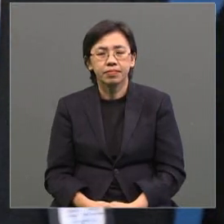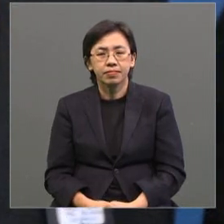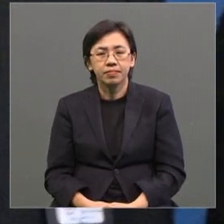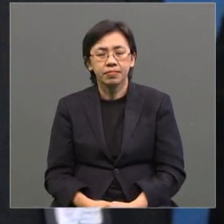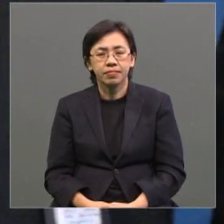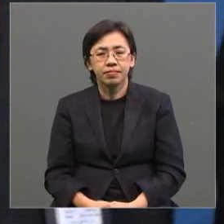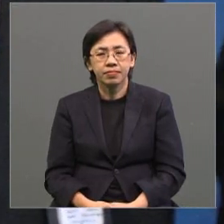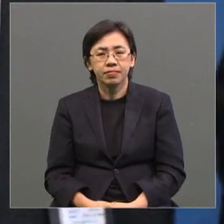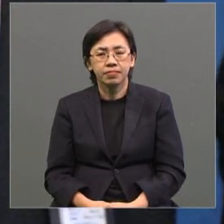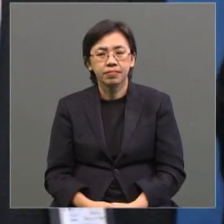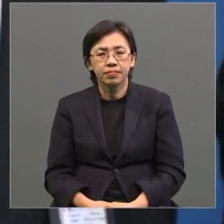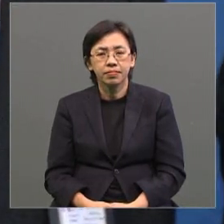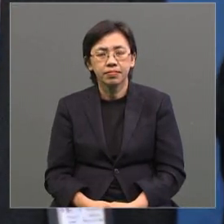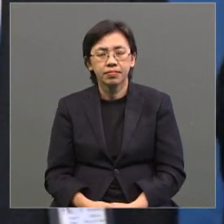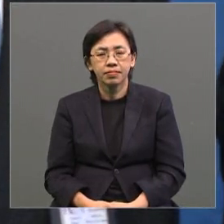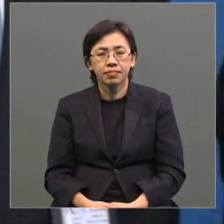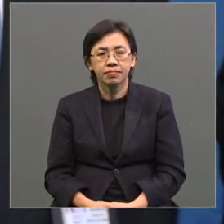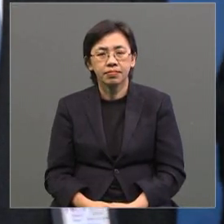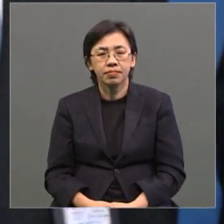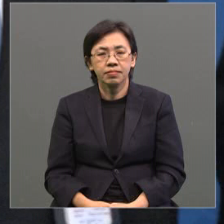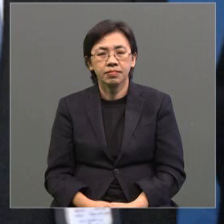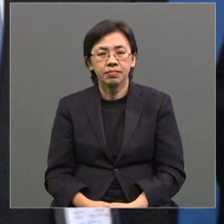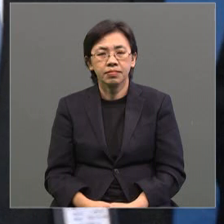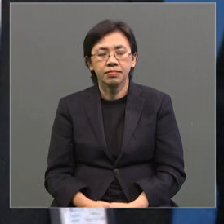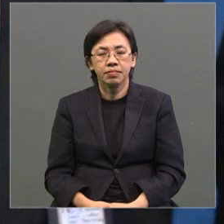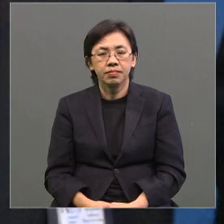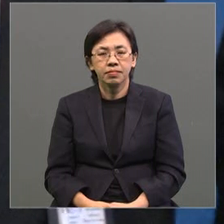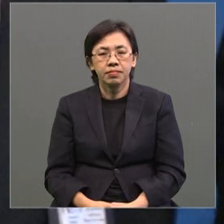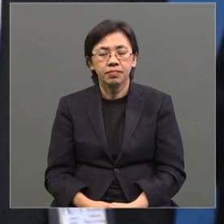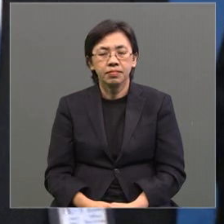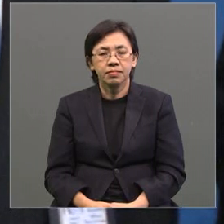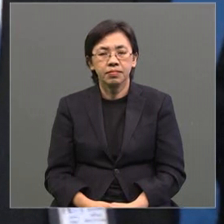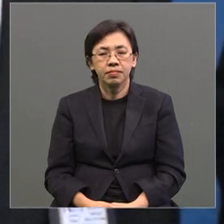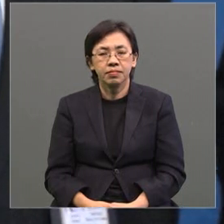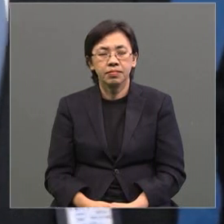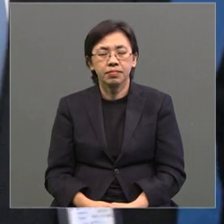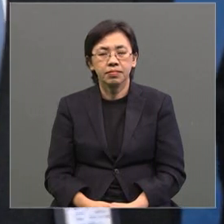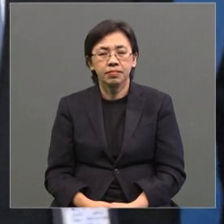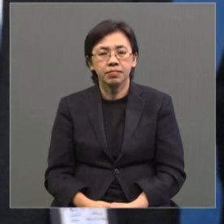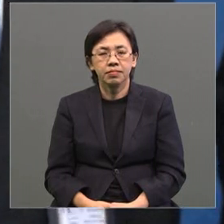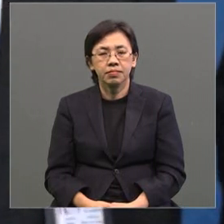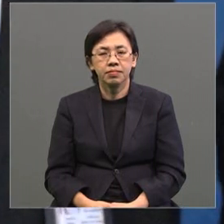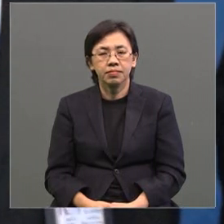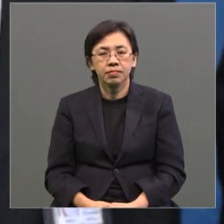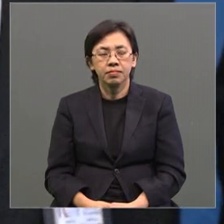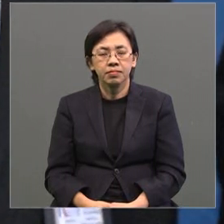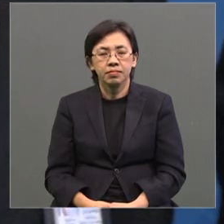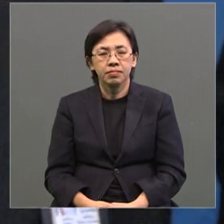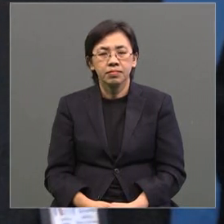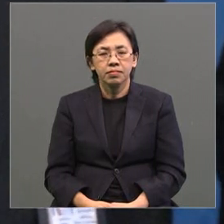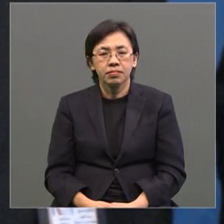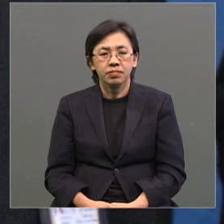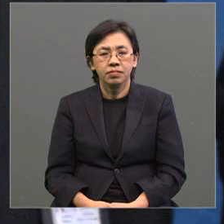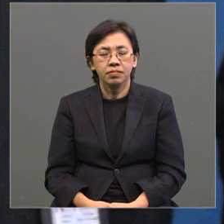ถ้าหากครอบครัวอย่างพ่อและแม่เนี่ยเขาต้องการที่จะให้เด็กออกมาเพื่อที่จะออกมาบำบัดหรือออกมารักษาตัวนี้มันสามารถทำได้ไหมครับในขั้นตอนในเรื่